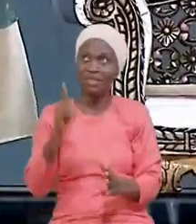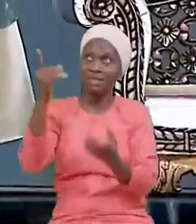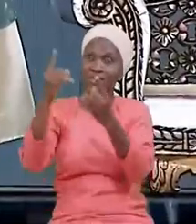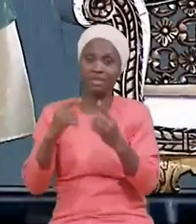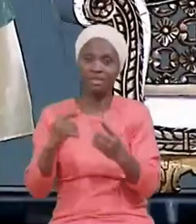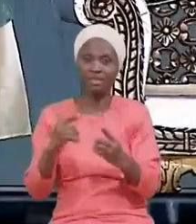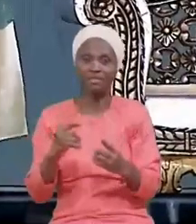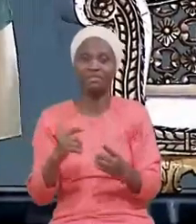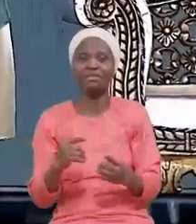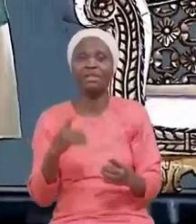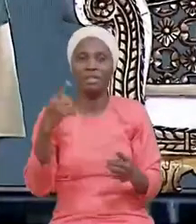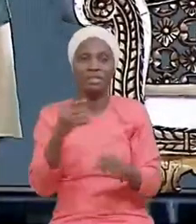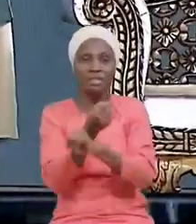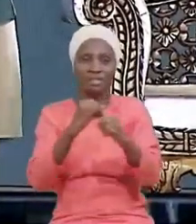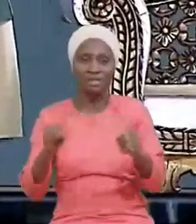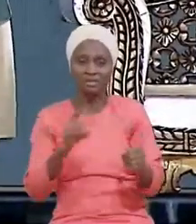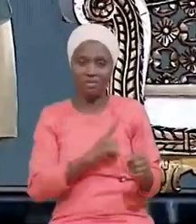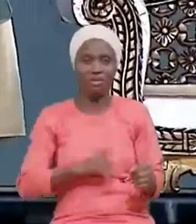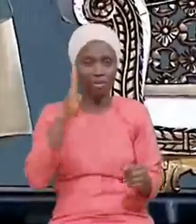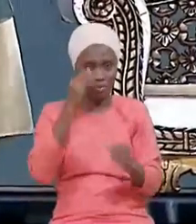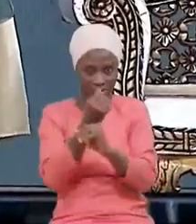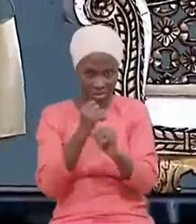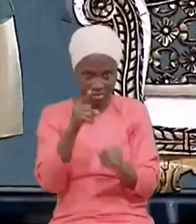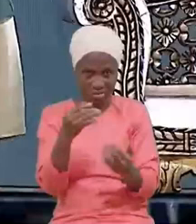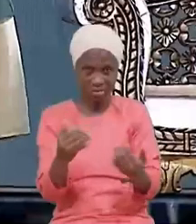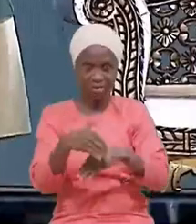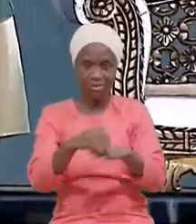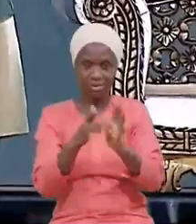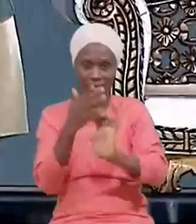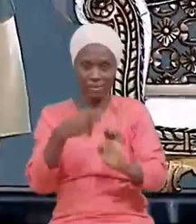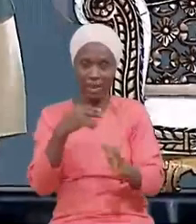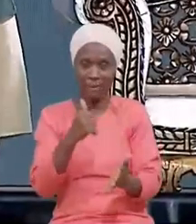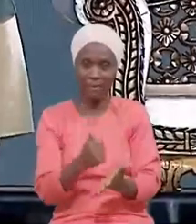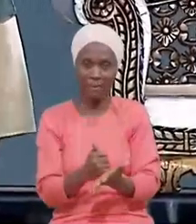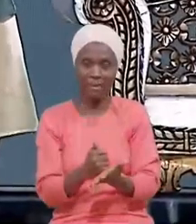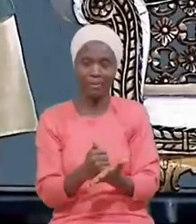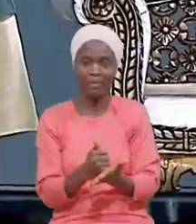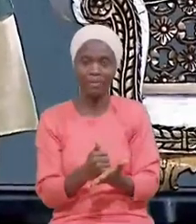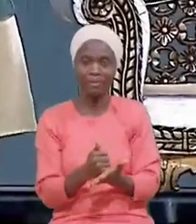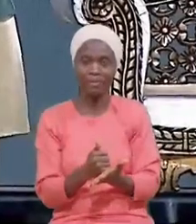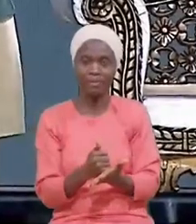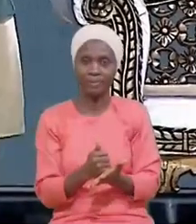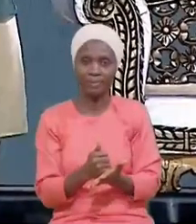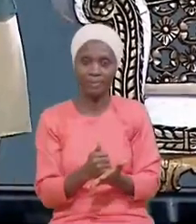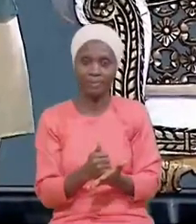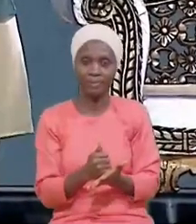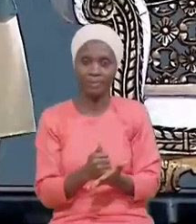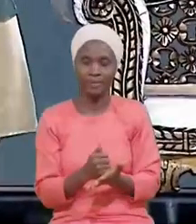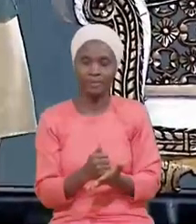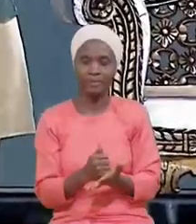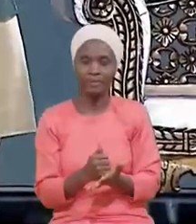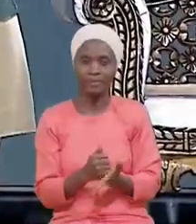Ce soir, vous êtes arrivé au libérateur final, au sauveur qui sauve et qui va vous sauver ce soir.